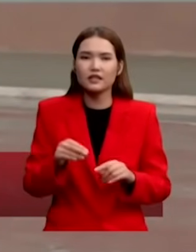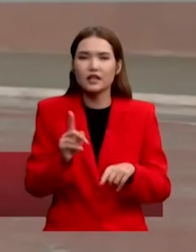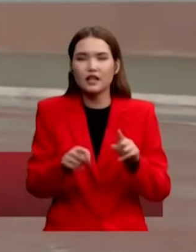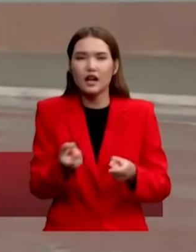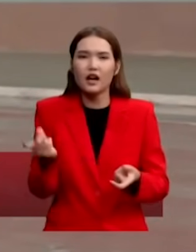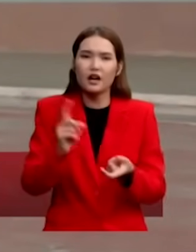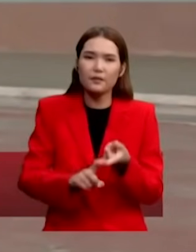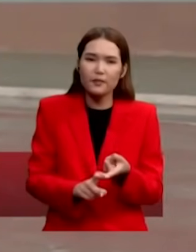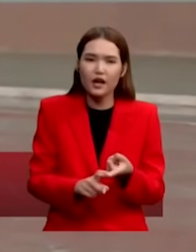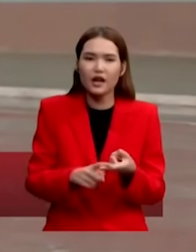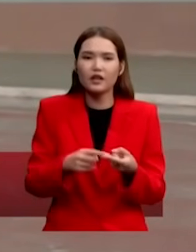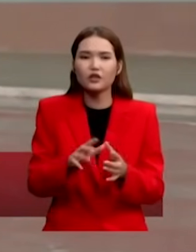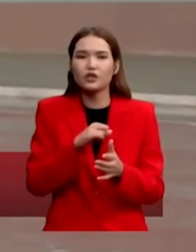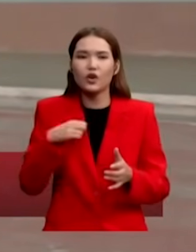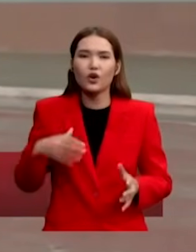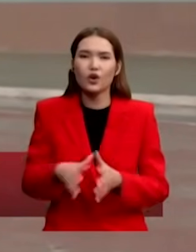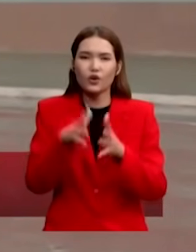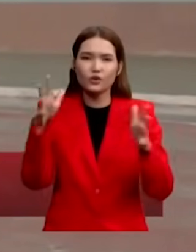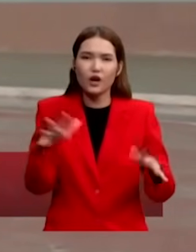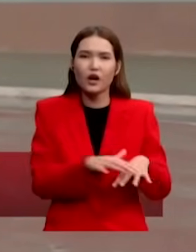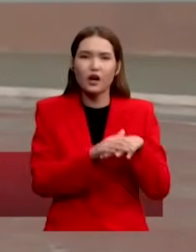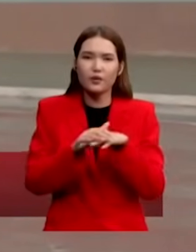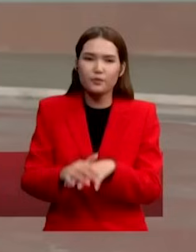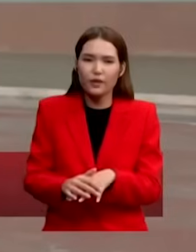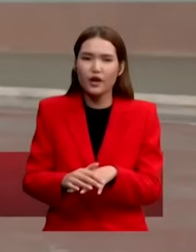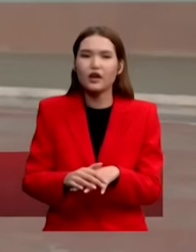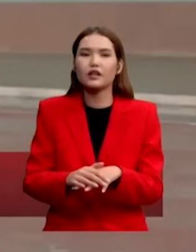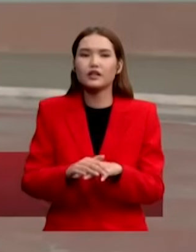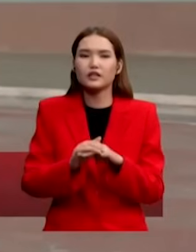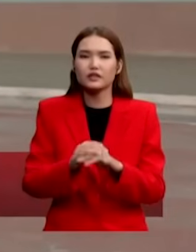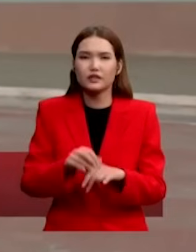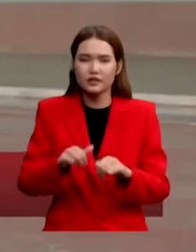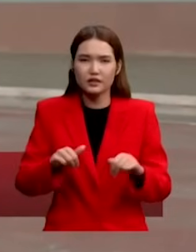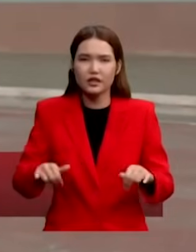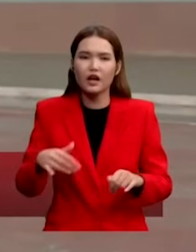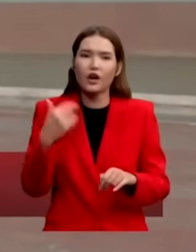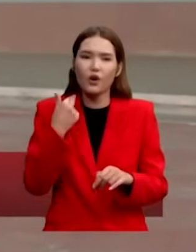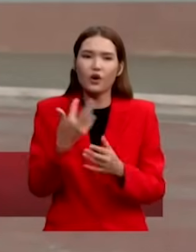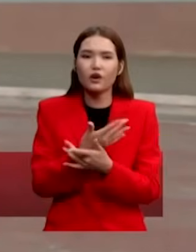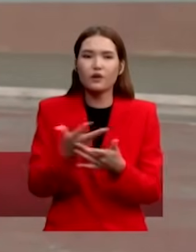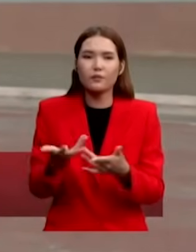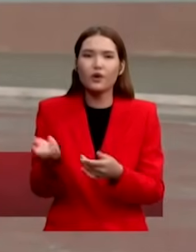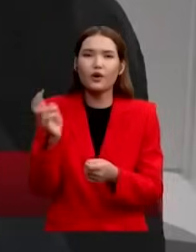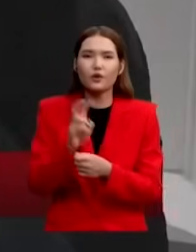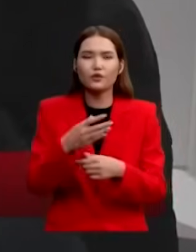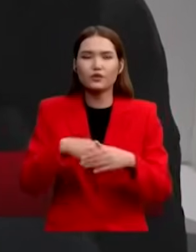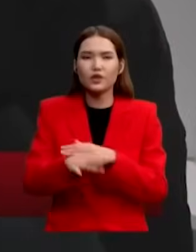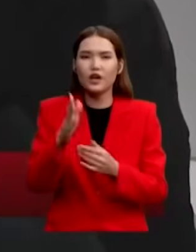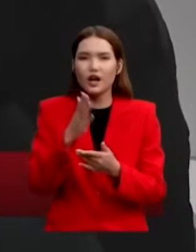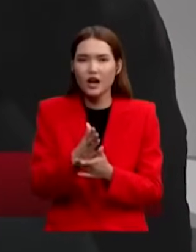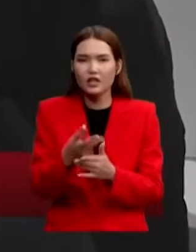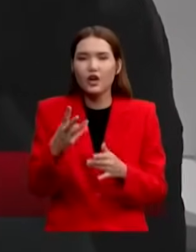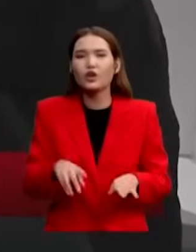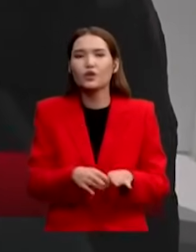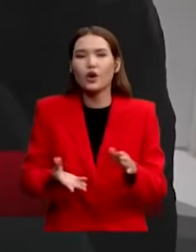байланысты Ресейдің жаңағы ең үлкен Сбербанк, Альфа-банк және РБК банктері Қазақстаннан шығып кетуге мәжбүр болды. Үш